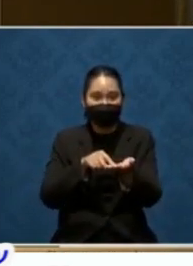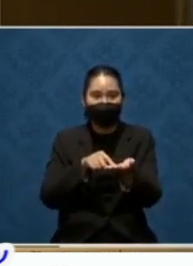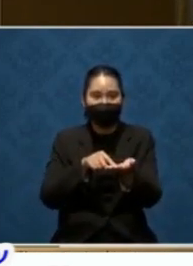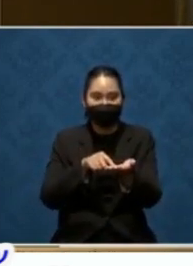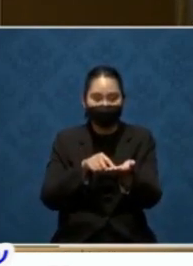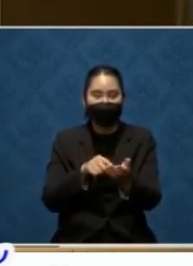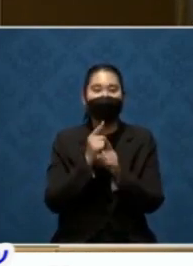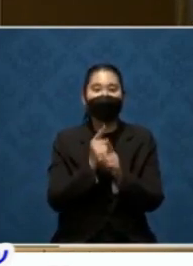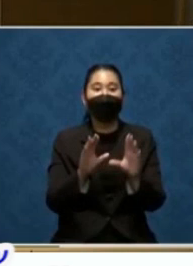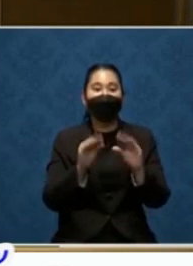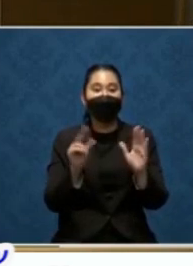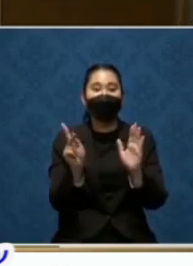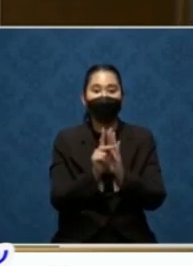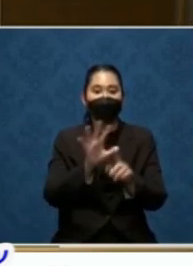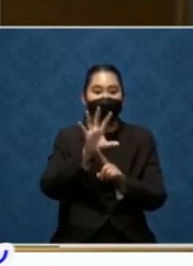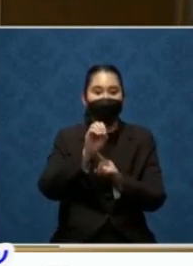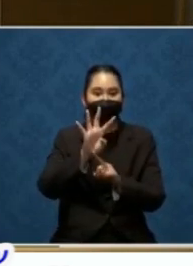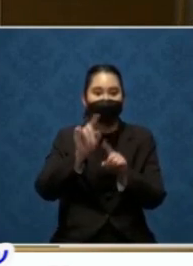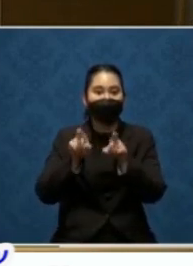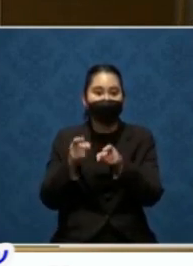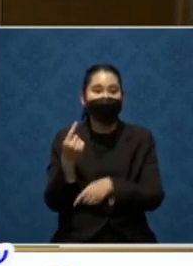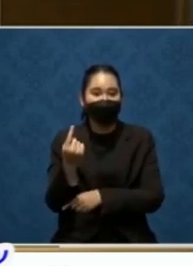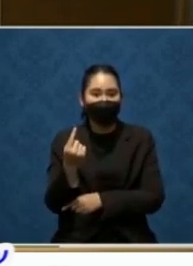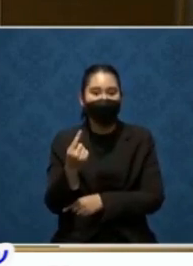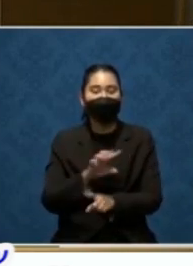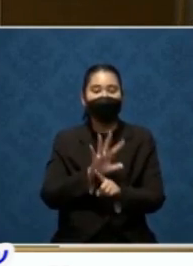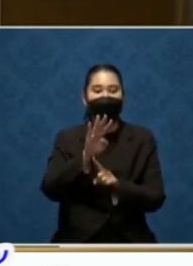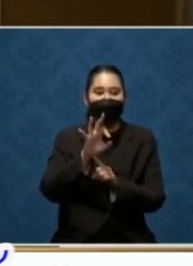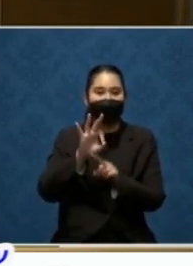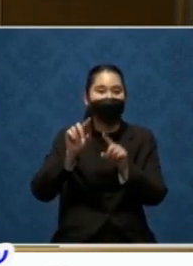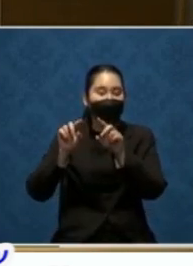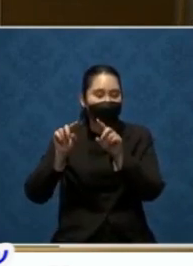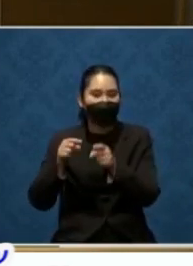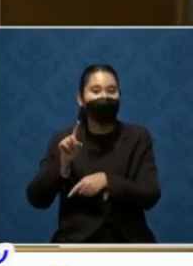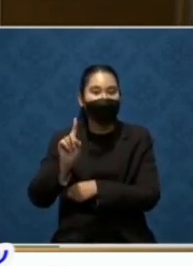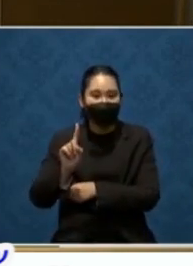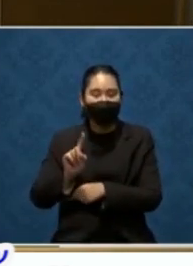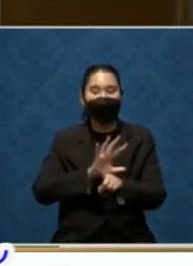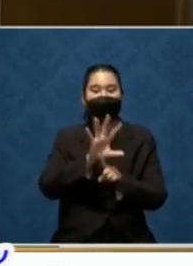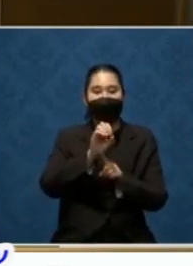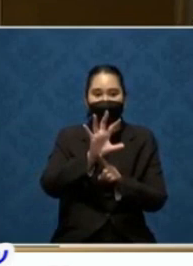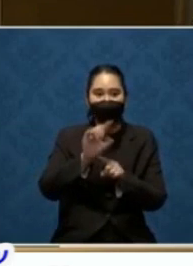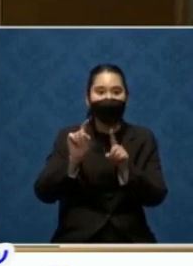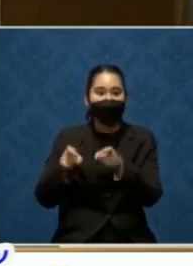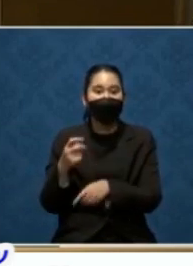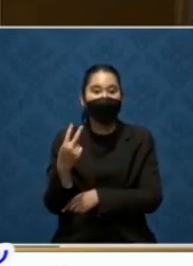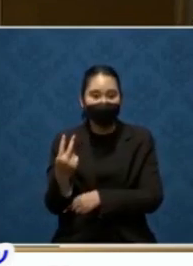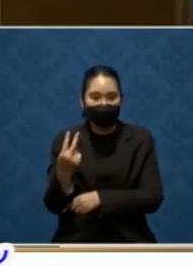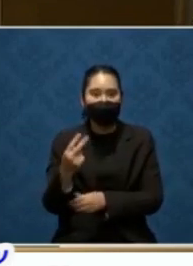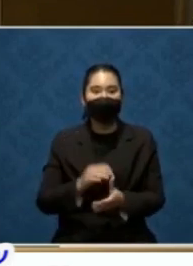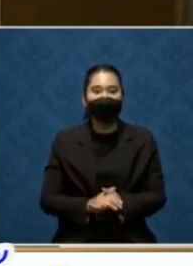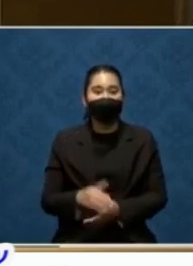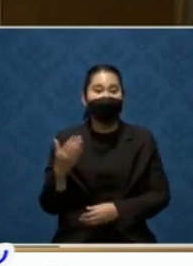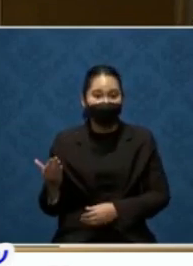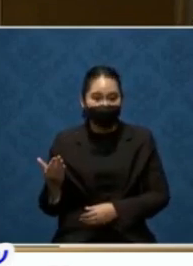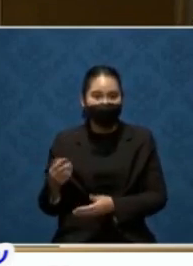อตามข้อบังคับข้อที่54วงเล็บ1ข้อที่48วงเล็บ1และข้อที่55วงเล็บ2เมื่อผู้เสน